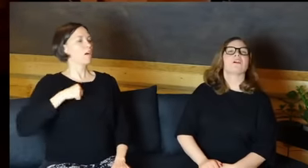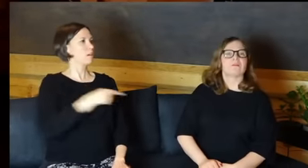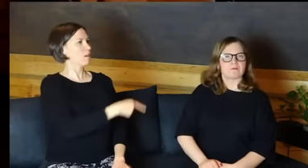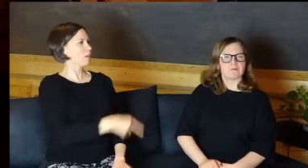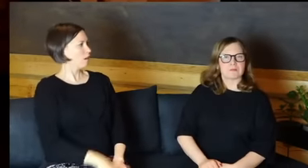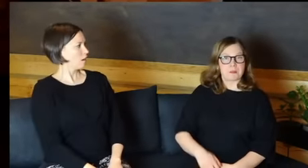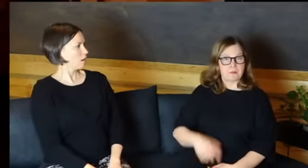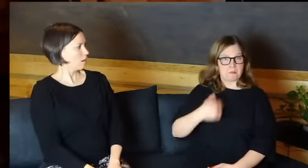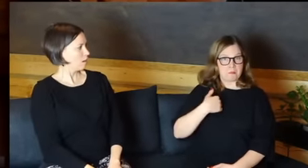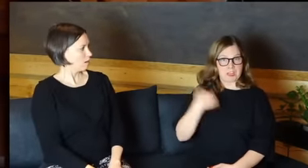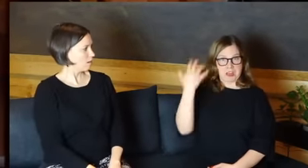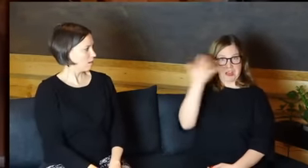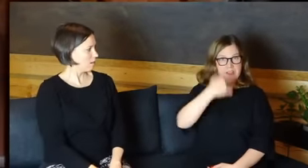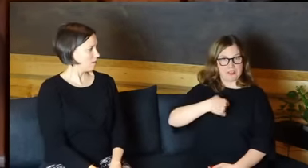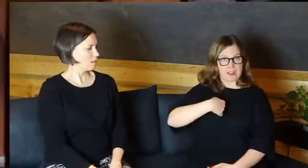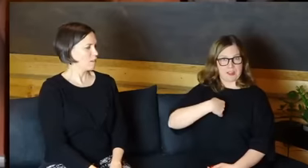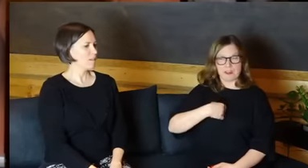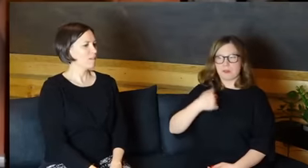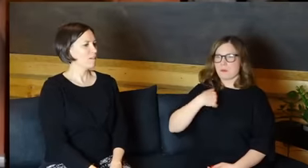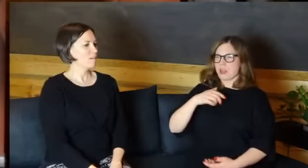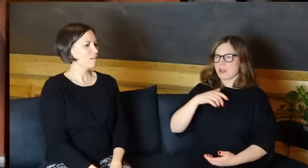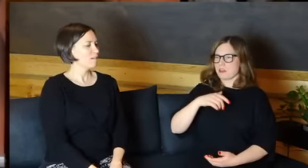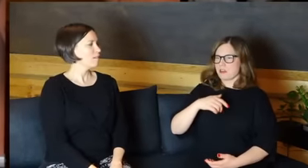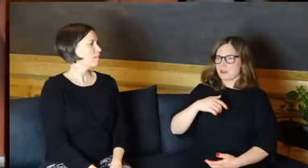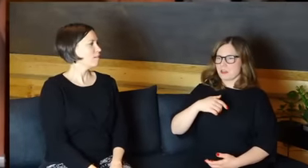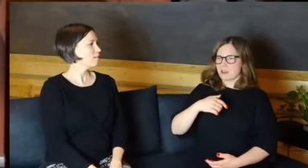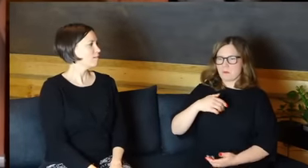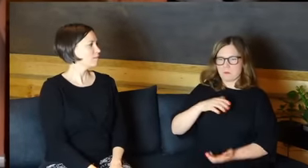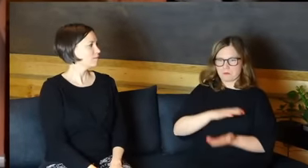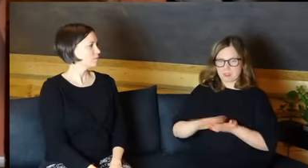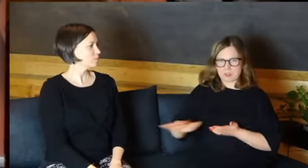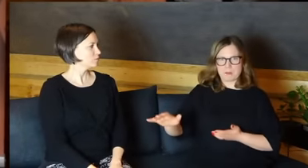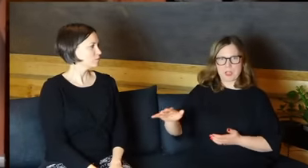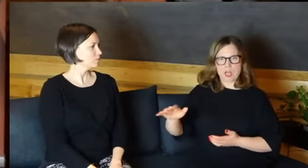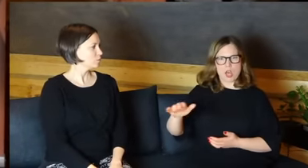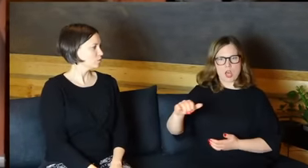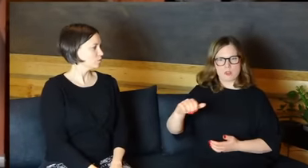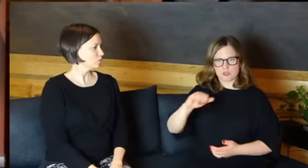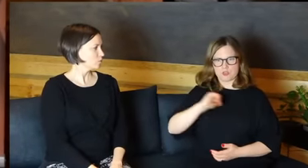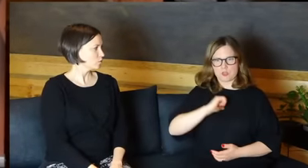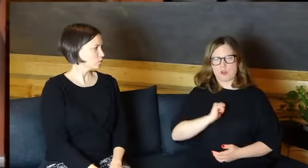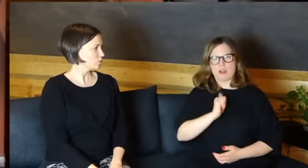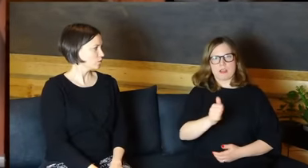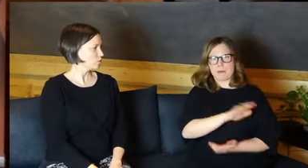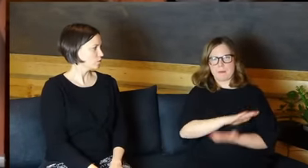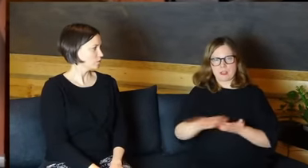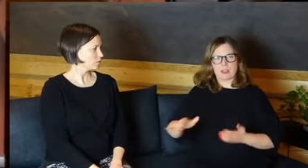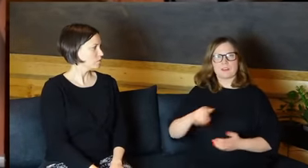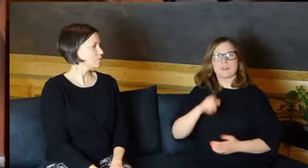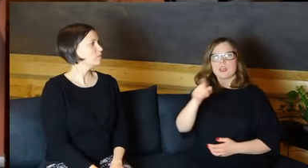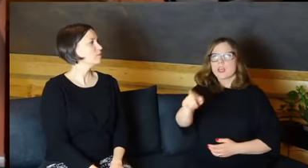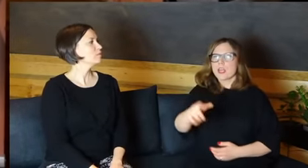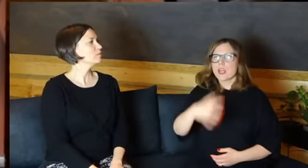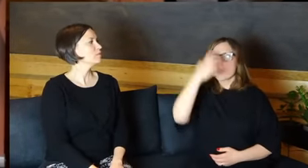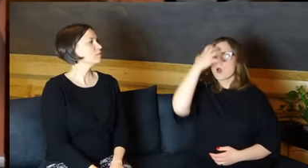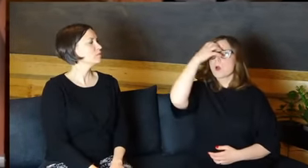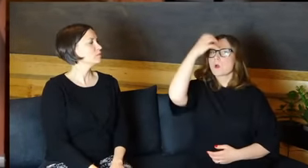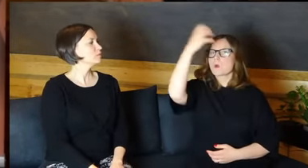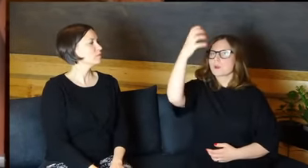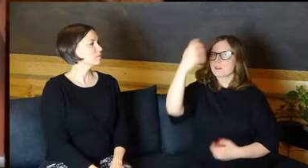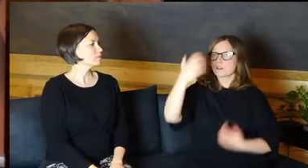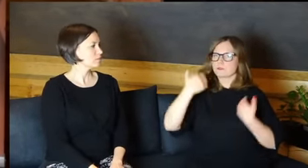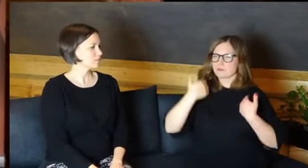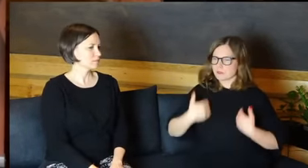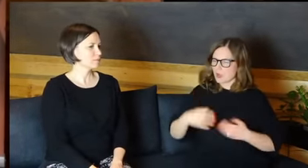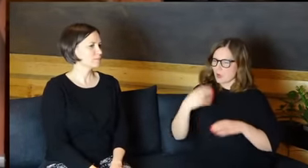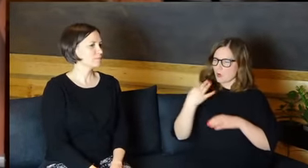minäpä tykkään, että sinä et ole mikään styraankki, vaan itse kuningas Herodes Jerusalemista, joka kannan minun kultaista